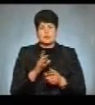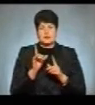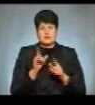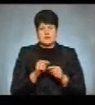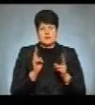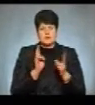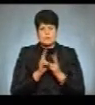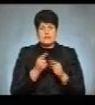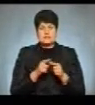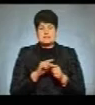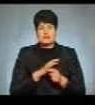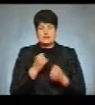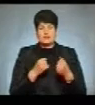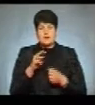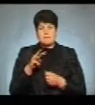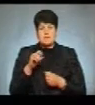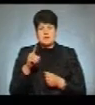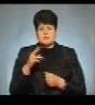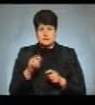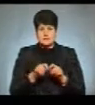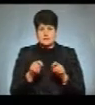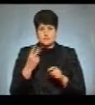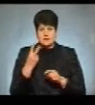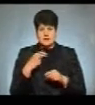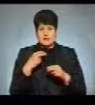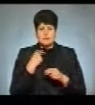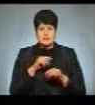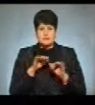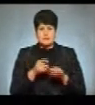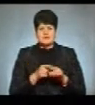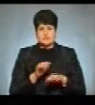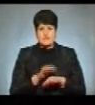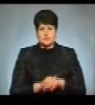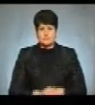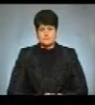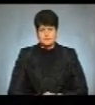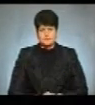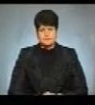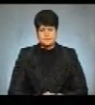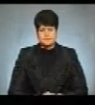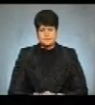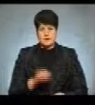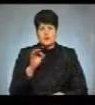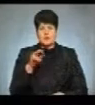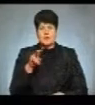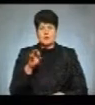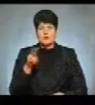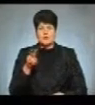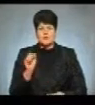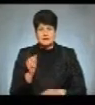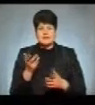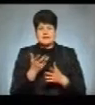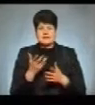Це був автомобіль «Мазда». Порушено два кримінальних провадження за цим фактом. Олег Лола, який за версією